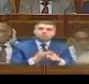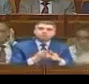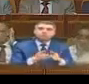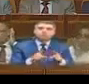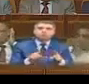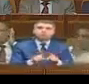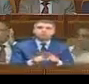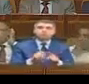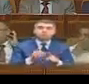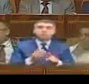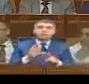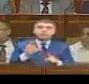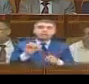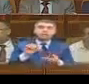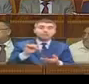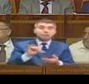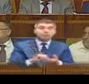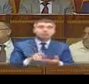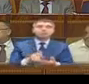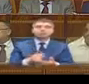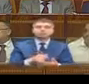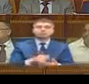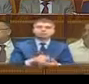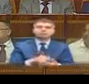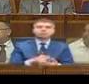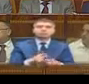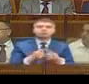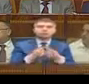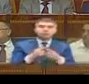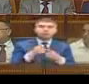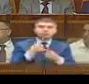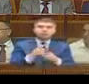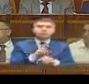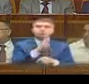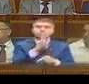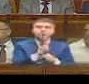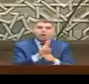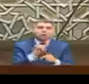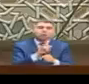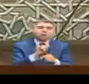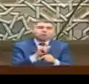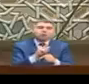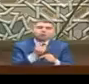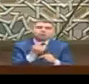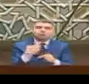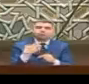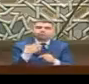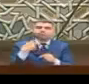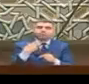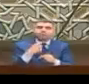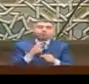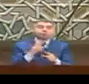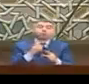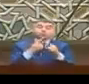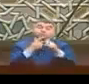الشرطة القضائية في الدار البيضاء. ونطالبكم أيضا بطرح السؤال من أين لك هذا؟ سيد النائب، هناك تعقيب